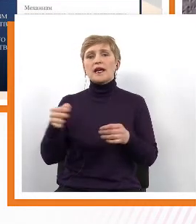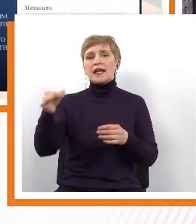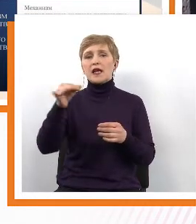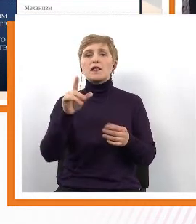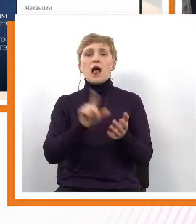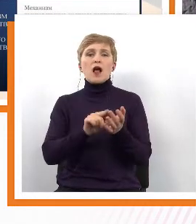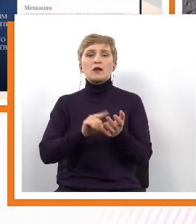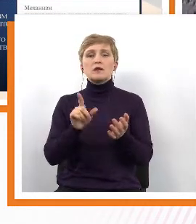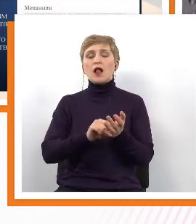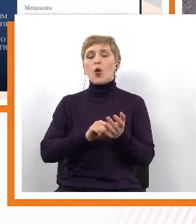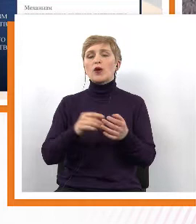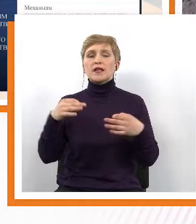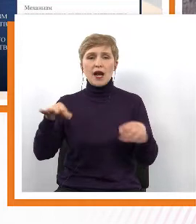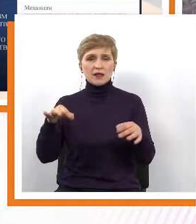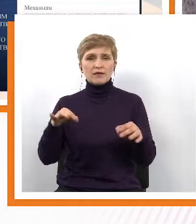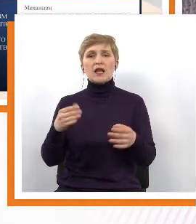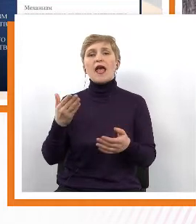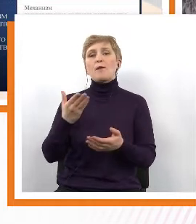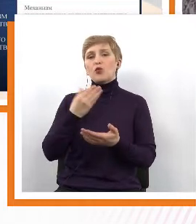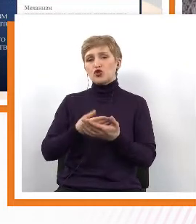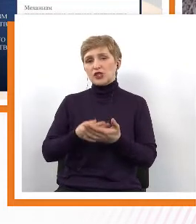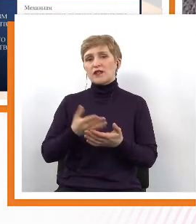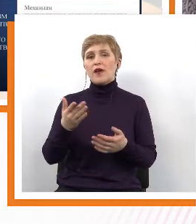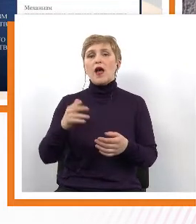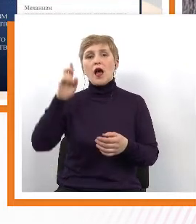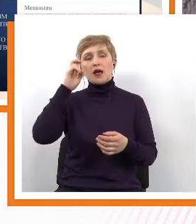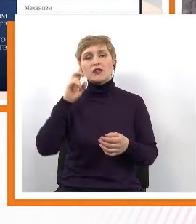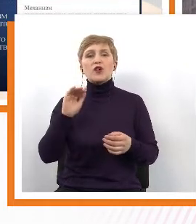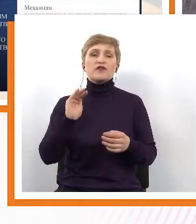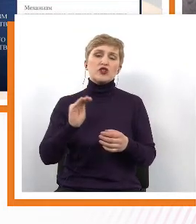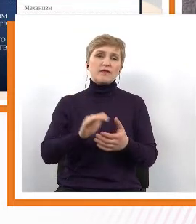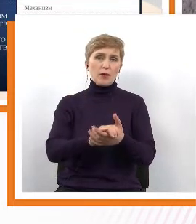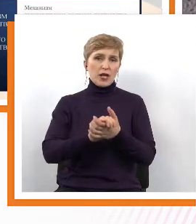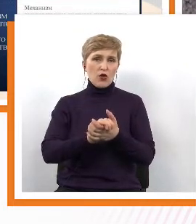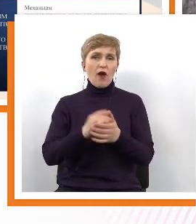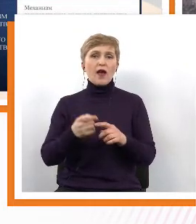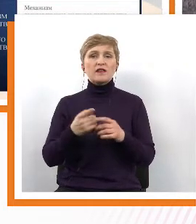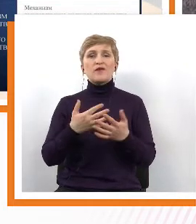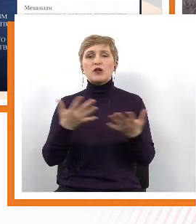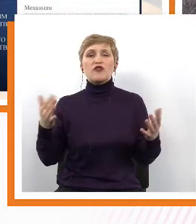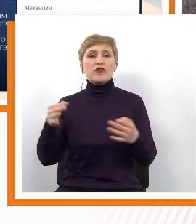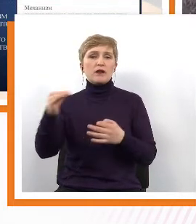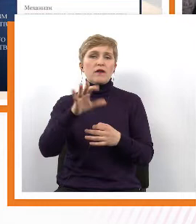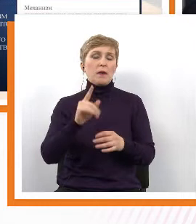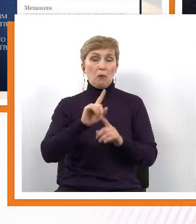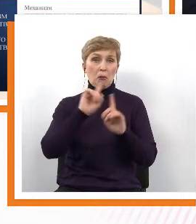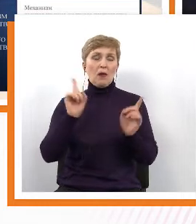на имущество, транспортный налог. И государственно-частное партнерство – это сегодня в большинстве регионов вообще